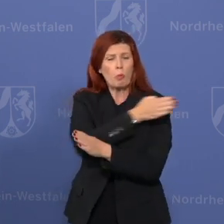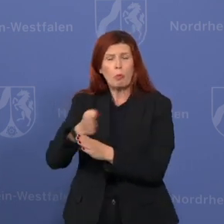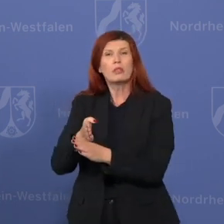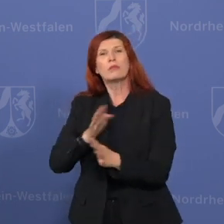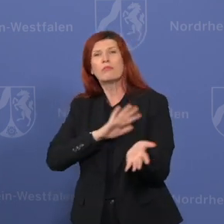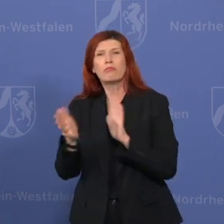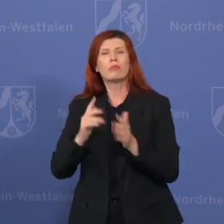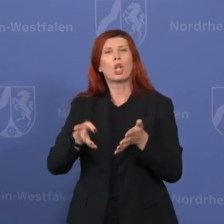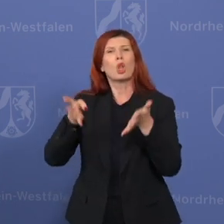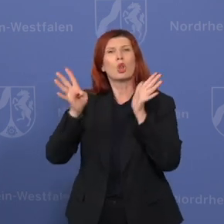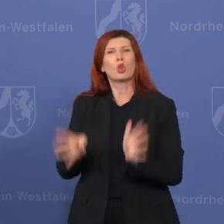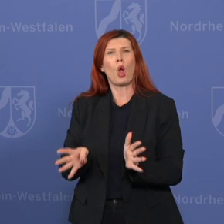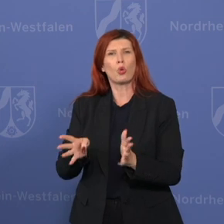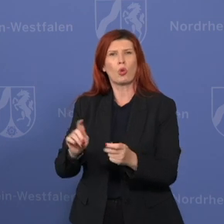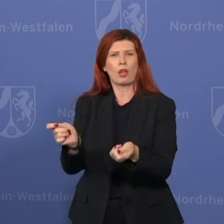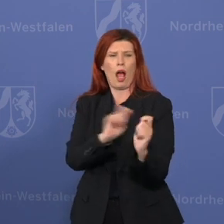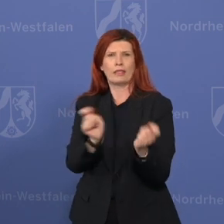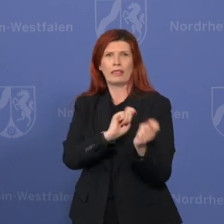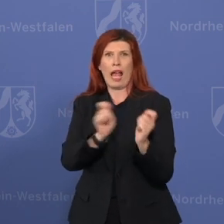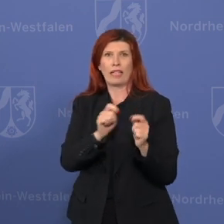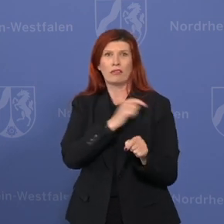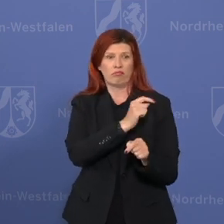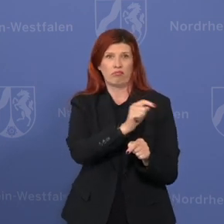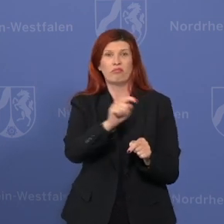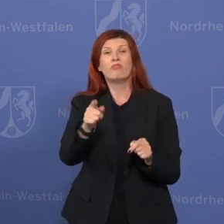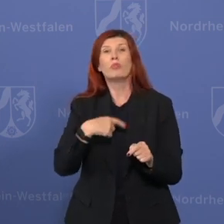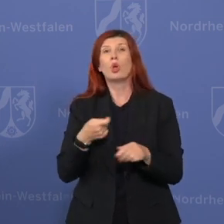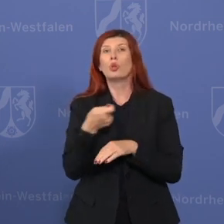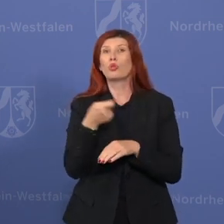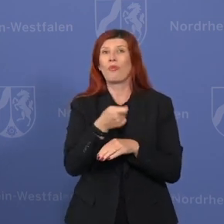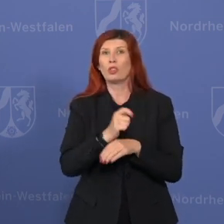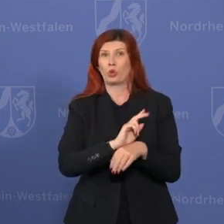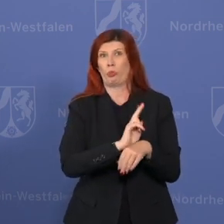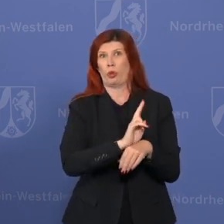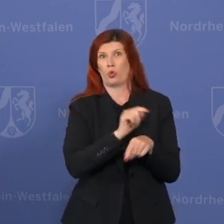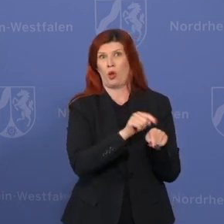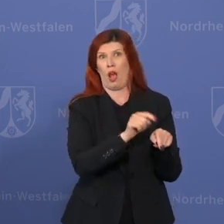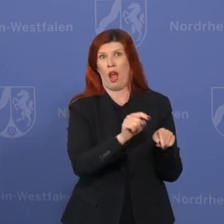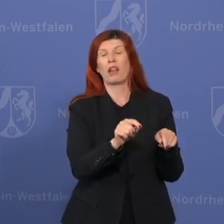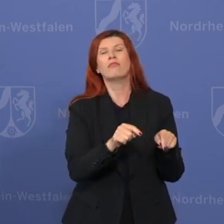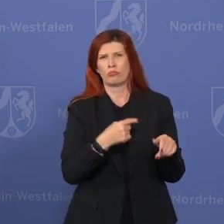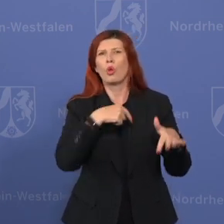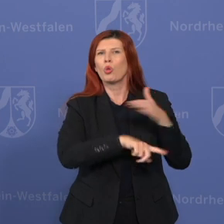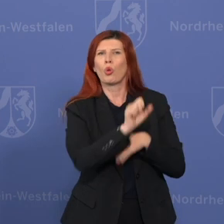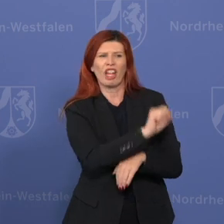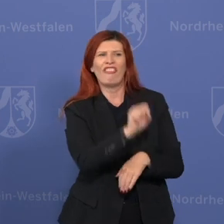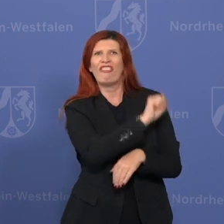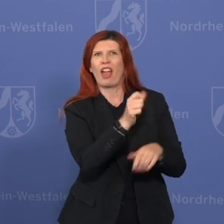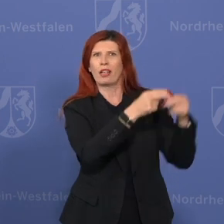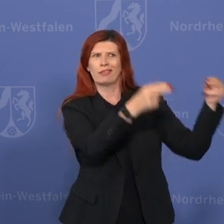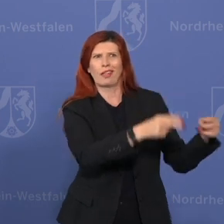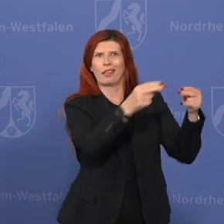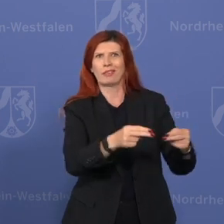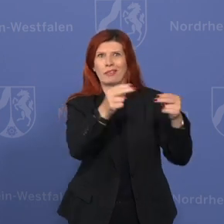Anzeigen aufgrund von Subventionsbetrügereien im Zusammenhang mit gefälschten Webseiten der Corona-Soforthilfe bei der